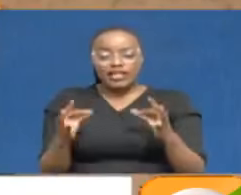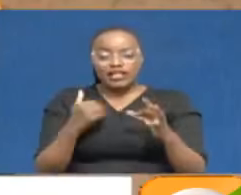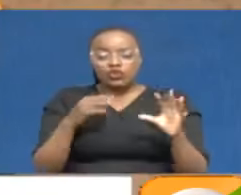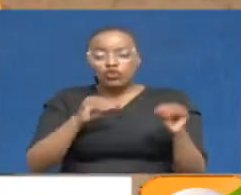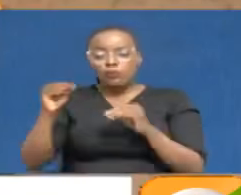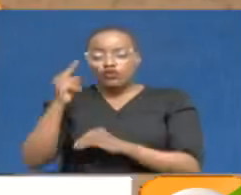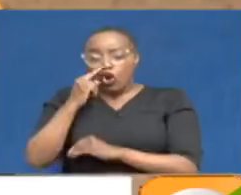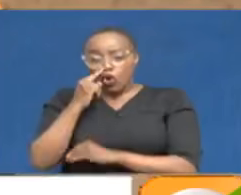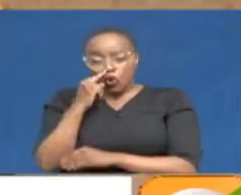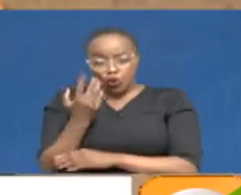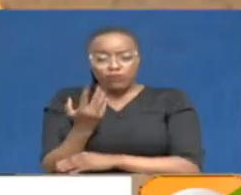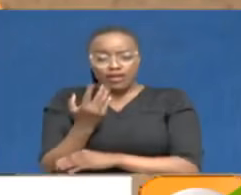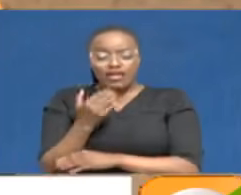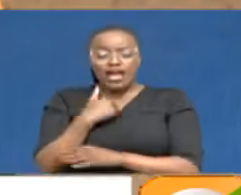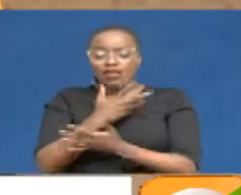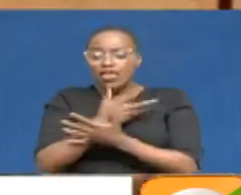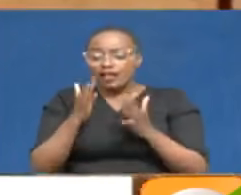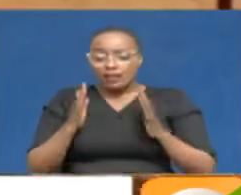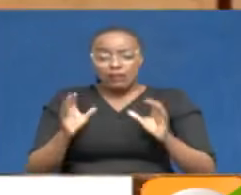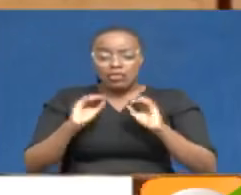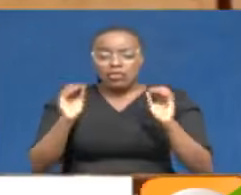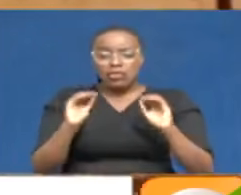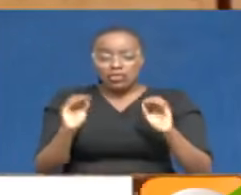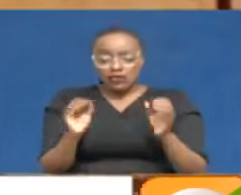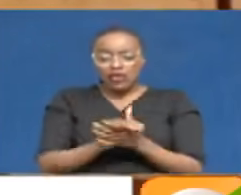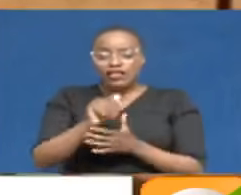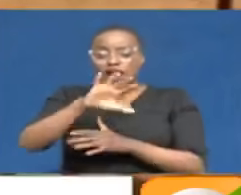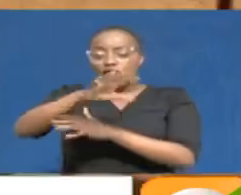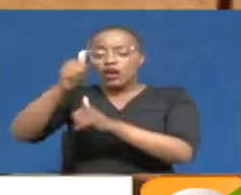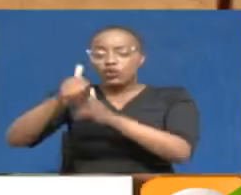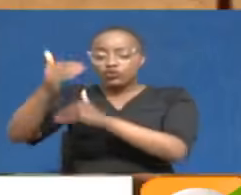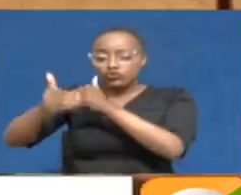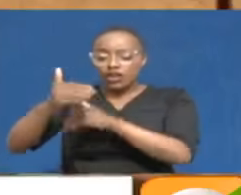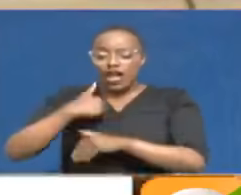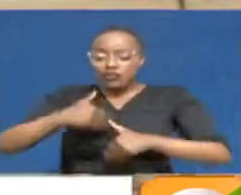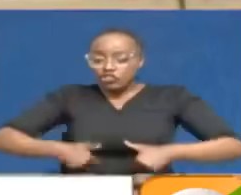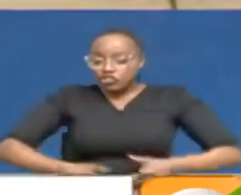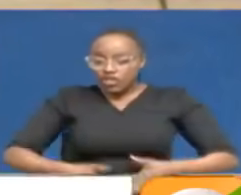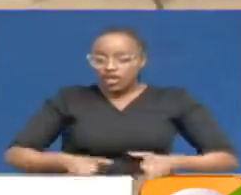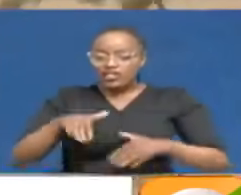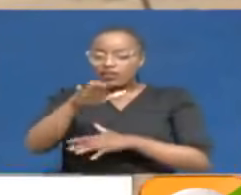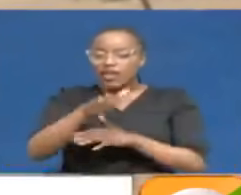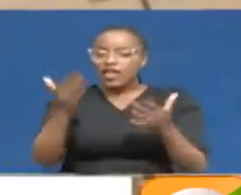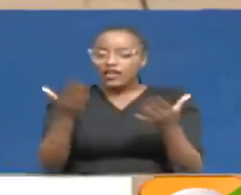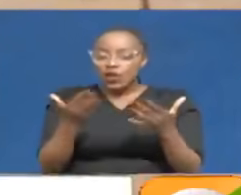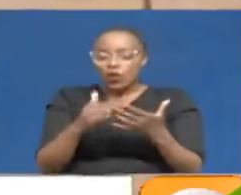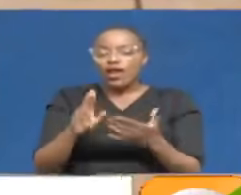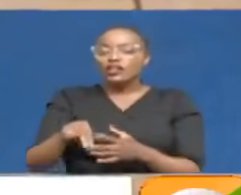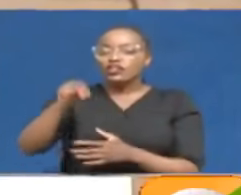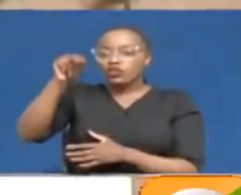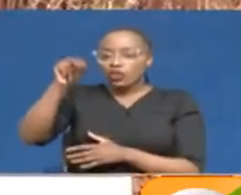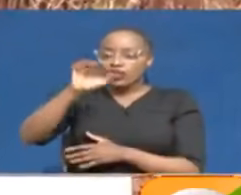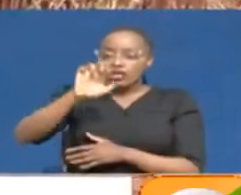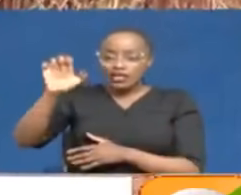hapo kukaa nyumbani kabisa. Hakuna means yote. Katika kaunti zinazokumbwa na baa la njaa, haswa maeneo ya